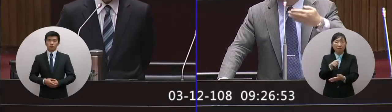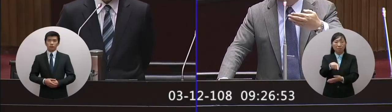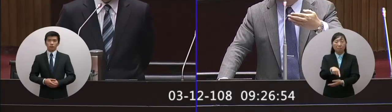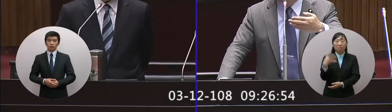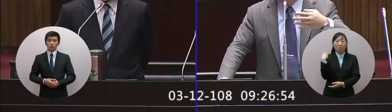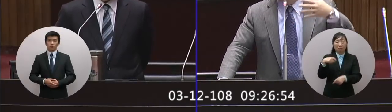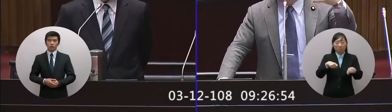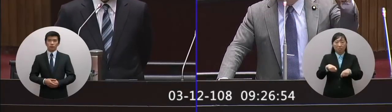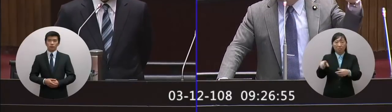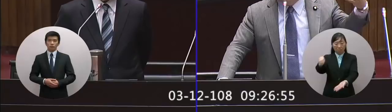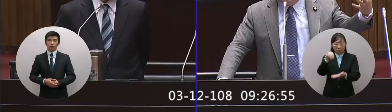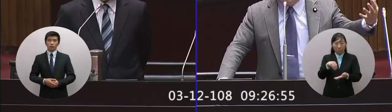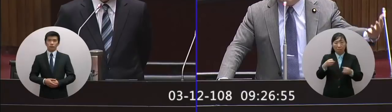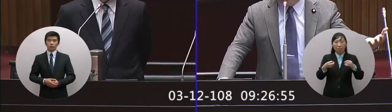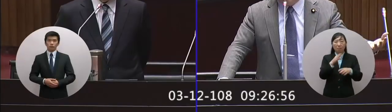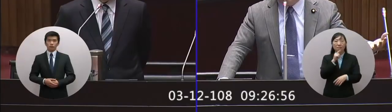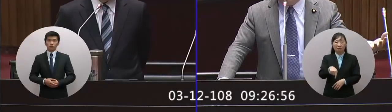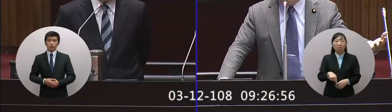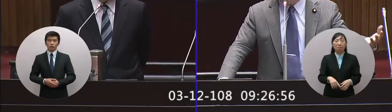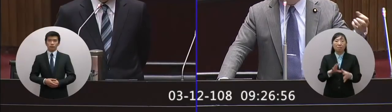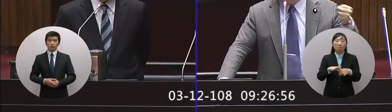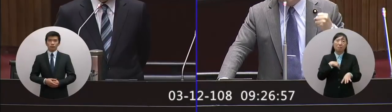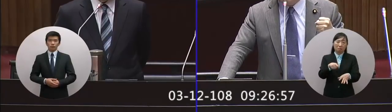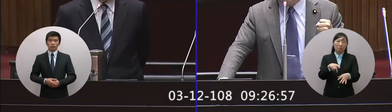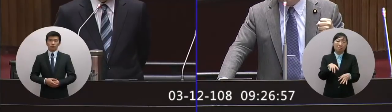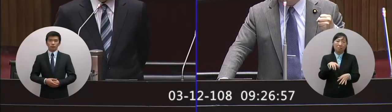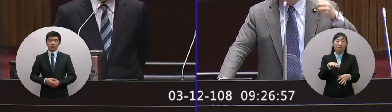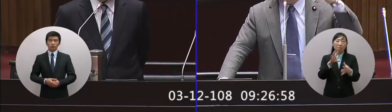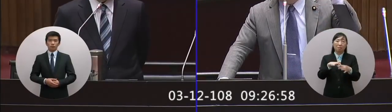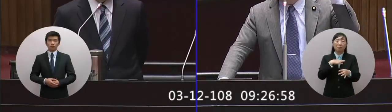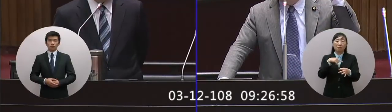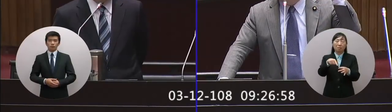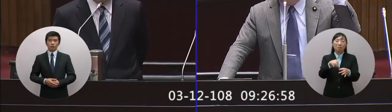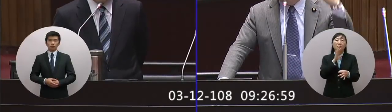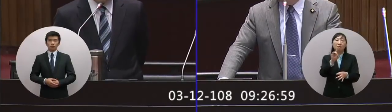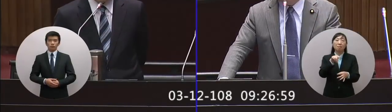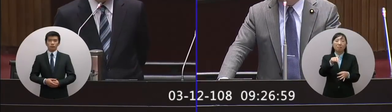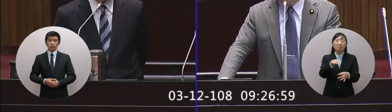旧案出来讨论嘛，因为届期不连续的关系，本院届期不连续，所以